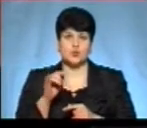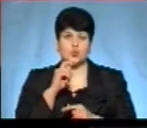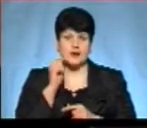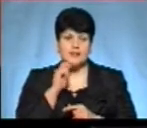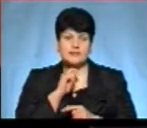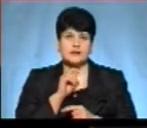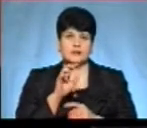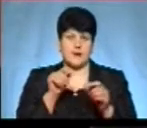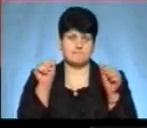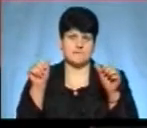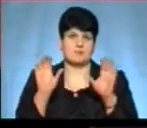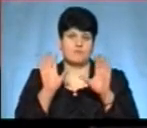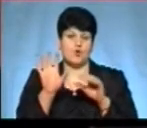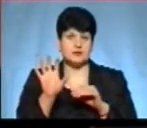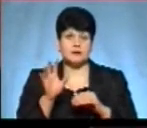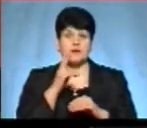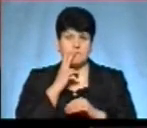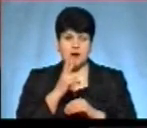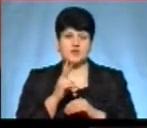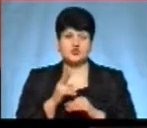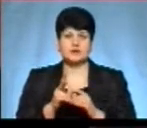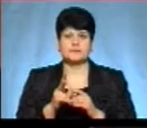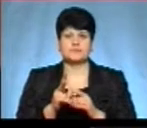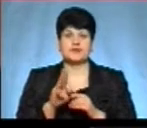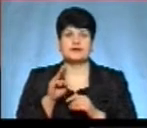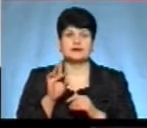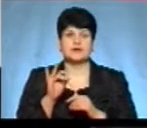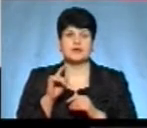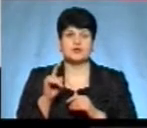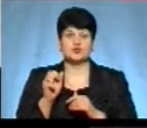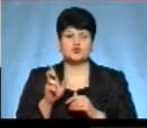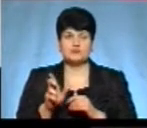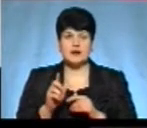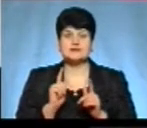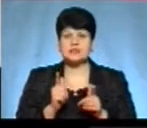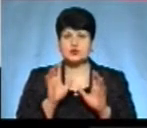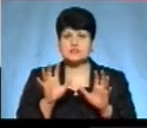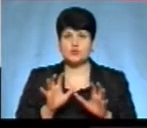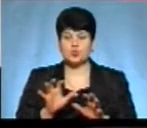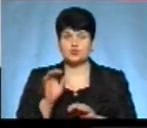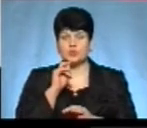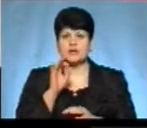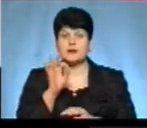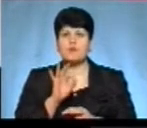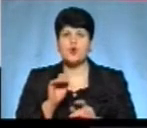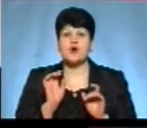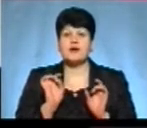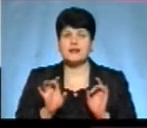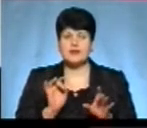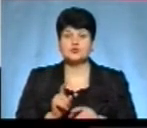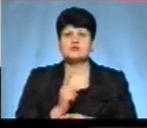на білбордах одного із кандидатів зображення тризуба. Згідно закону України про рекламу,